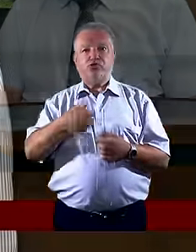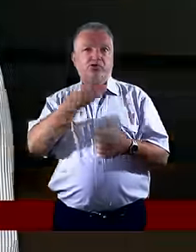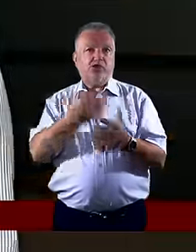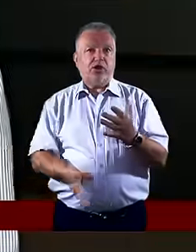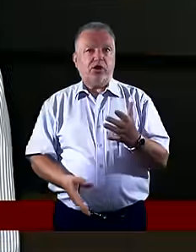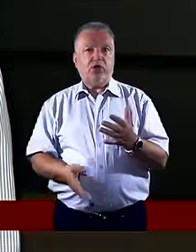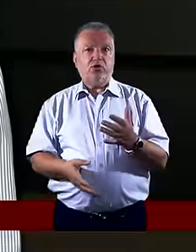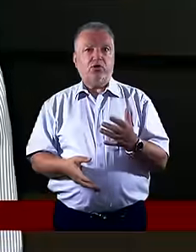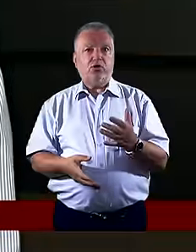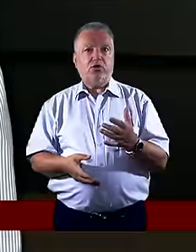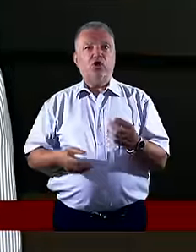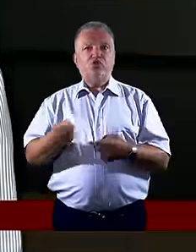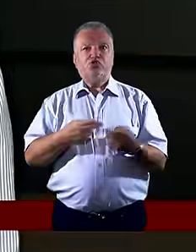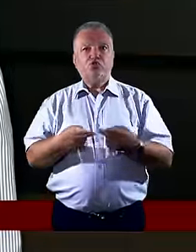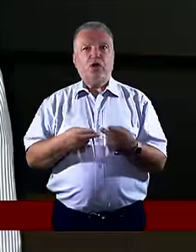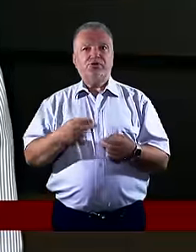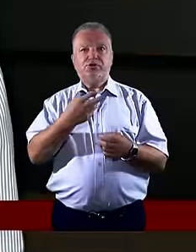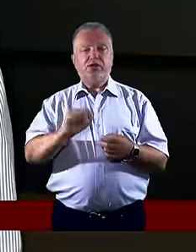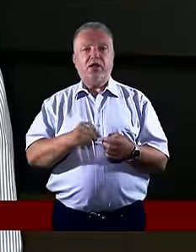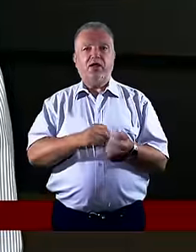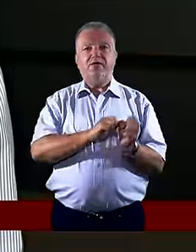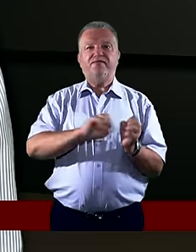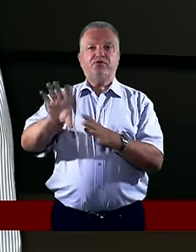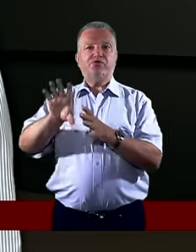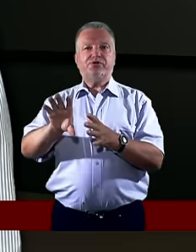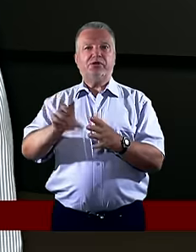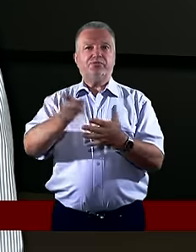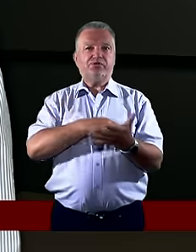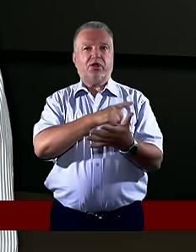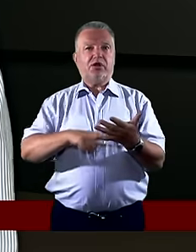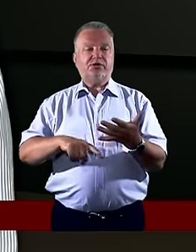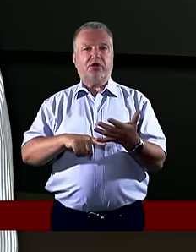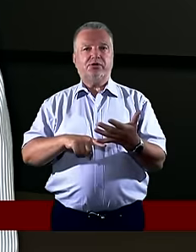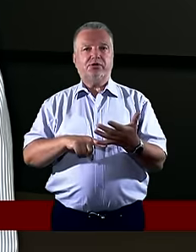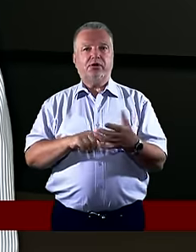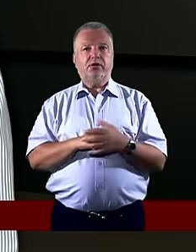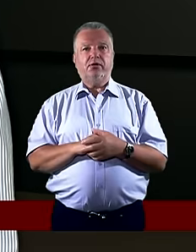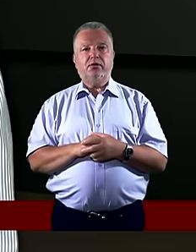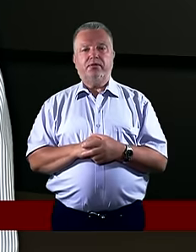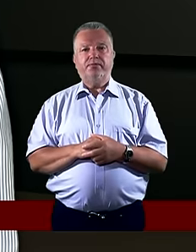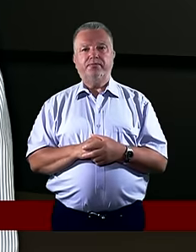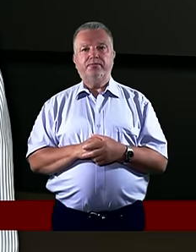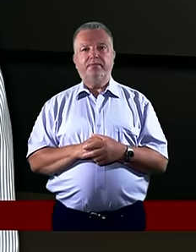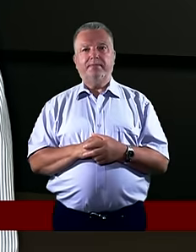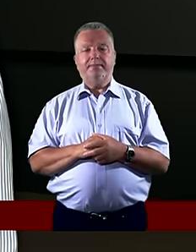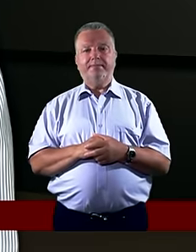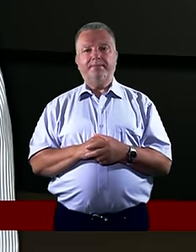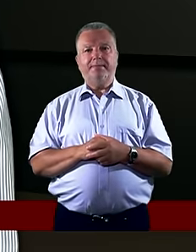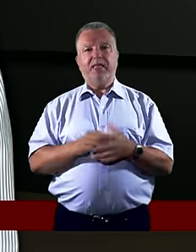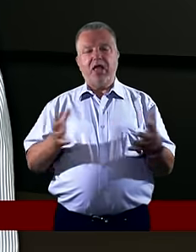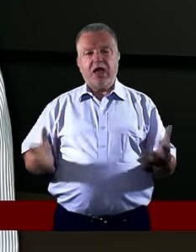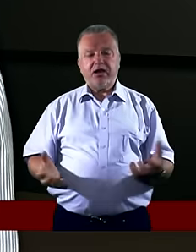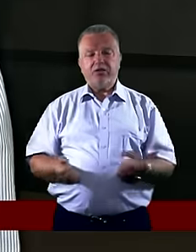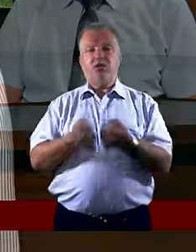jak zginęło, to trzeba je szukać, a nie przekreślać. To nie jest krzyż na drogę, tylko no właśnie krzyż, który nas ratować